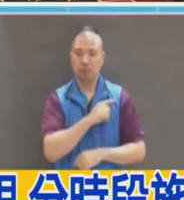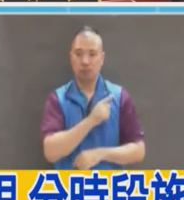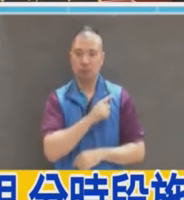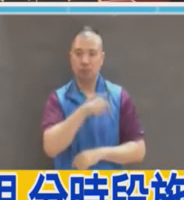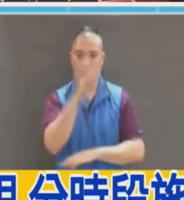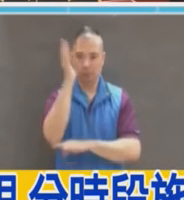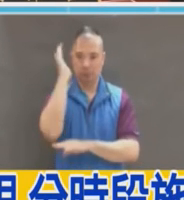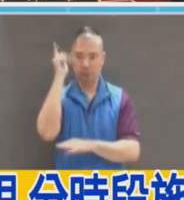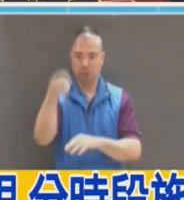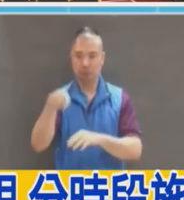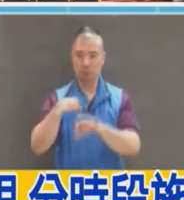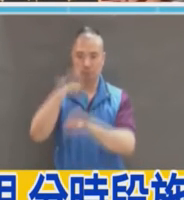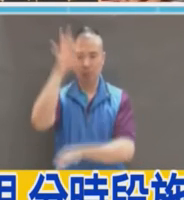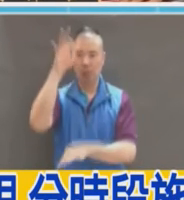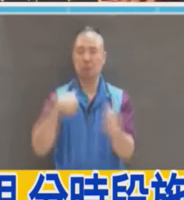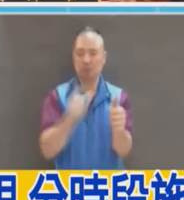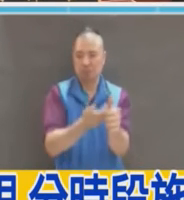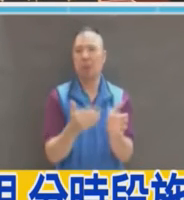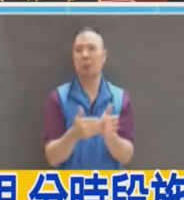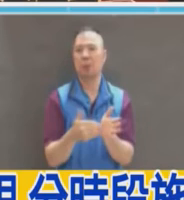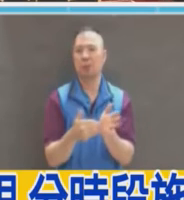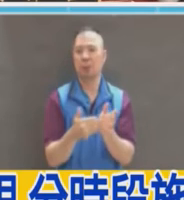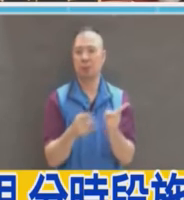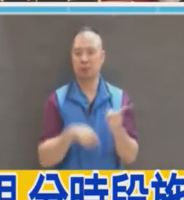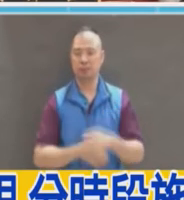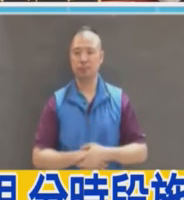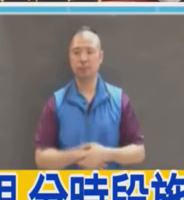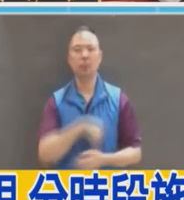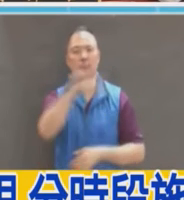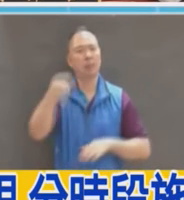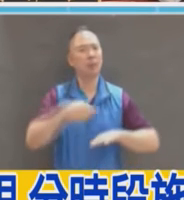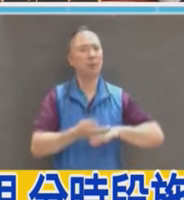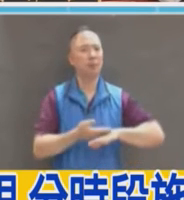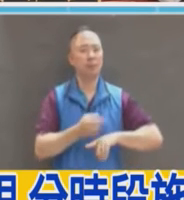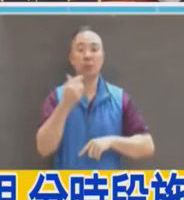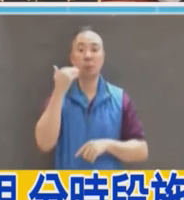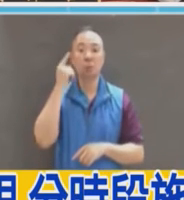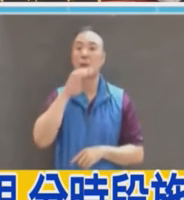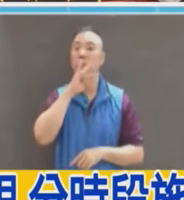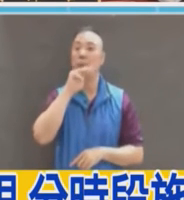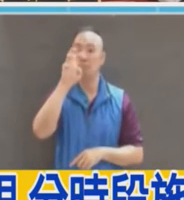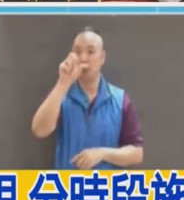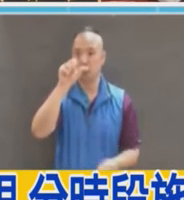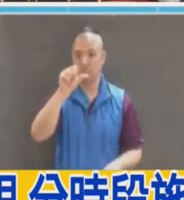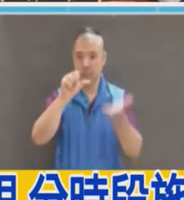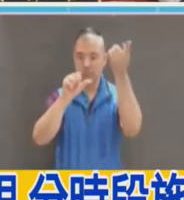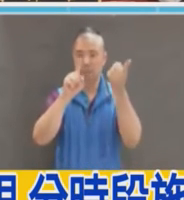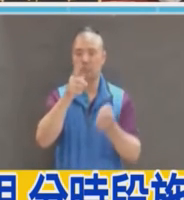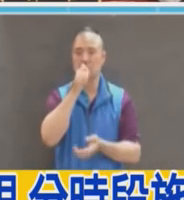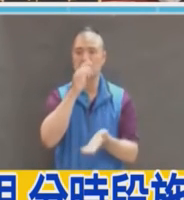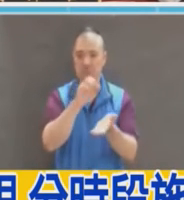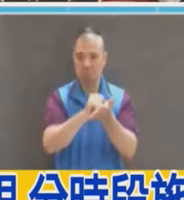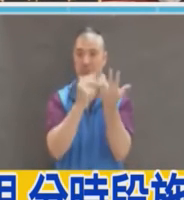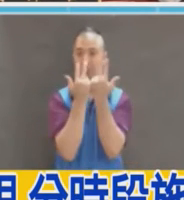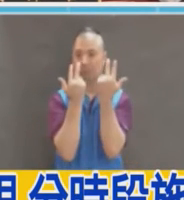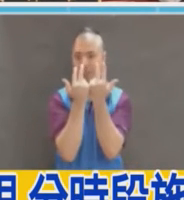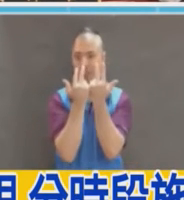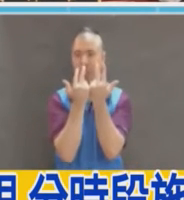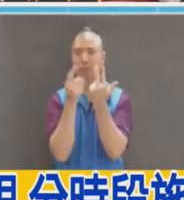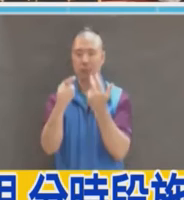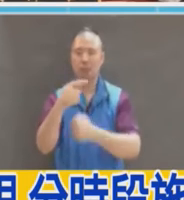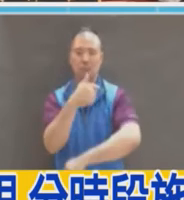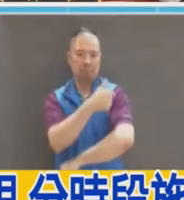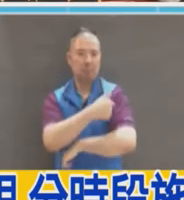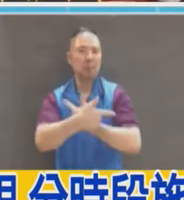打，就不会有情绪的事情。那这里面特别把所有的资讯在民政局的各区的接种